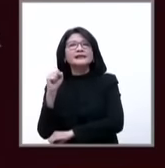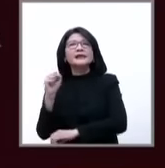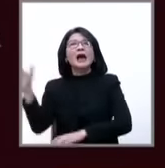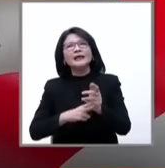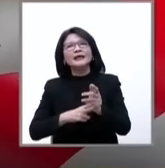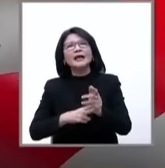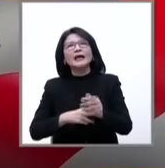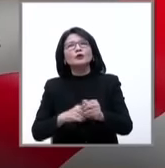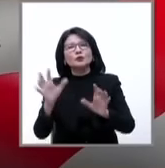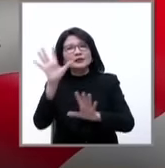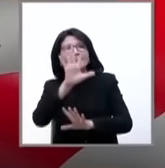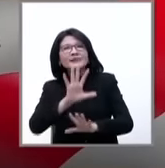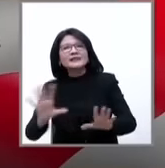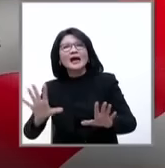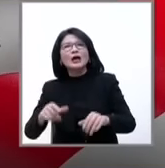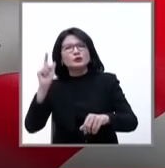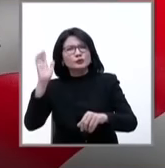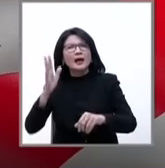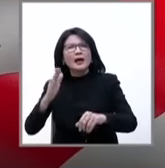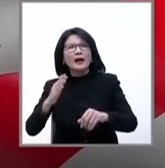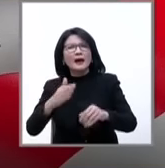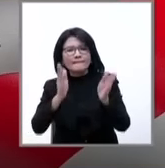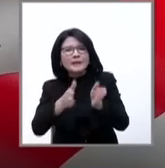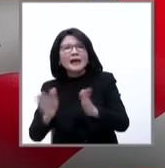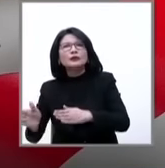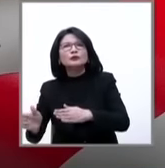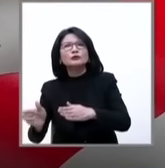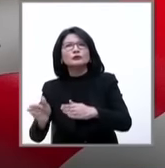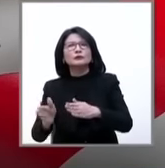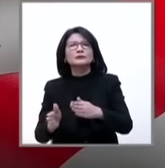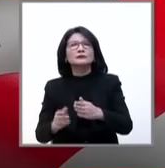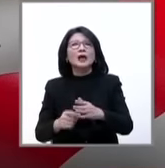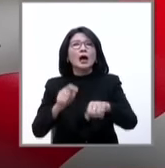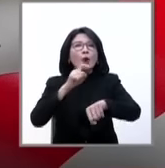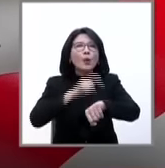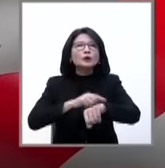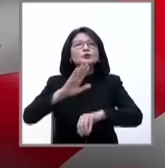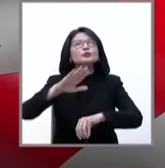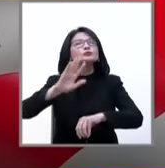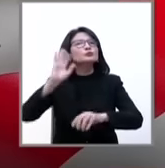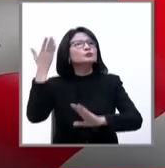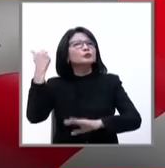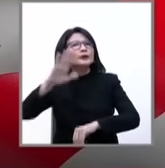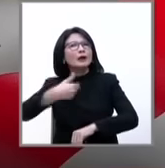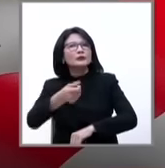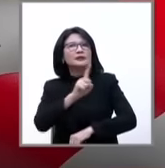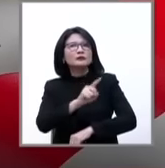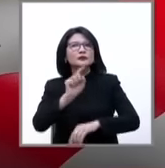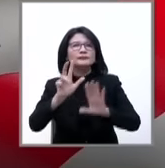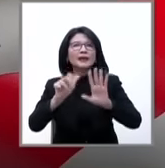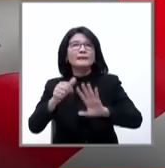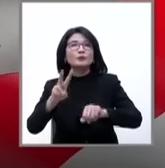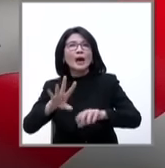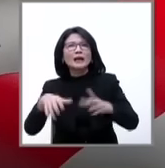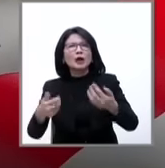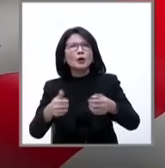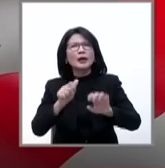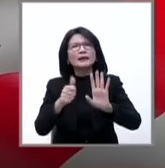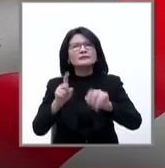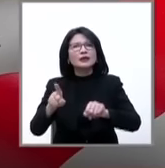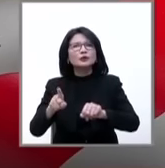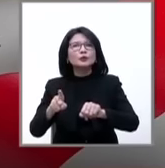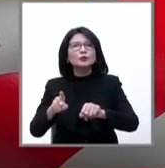dengan dan merasa bagian dari persoalan yang dihadapi organisasi. Bayangkan kalau seorang wakil presiden bertanya kepada